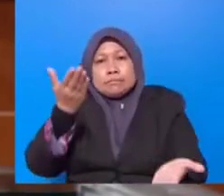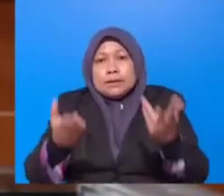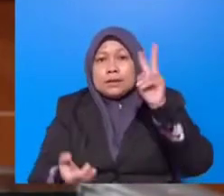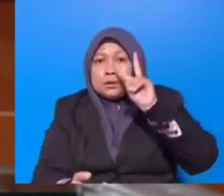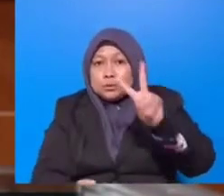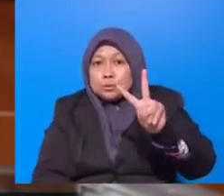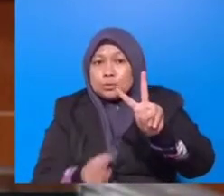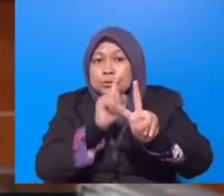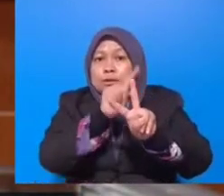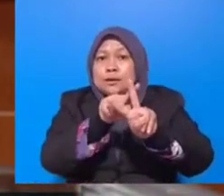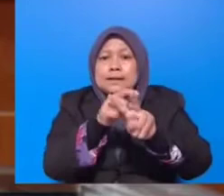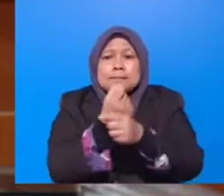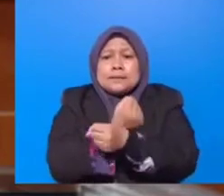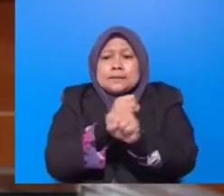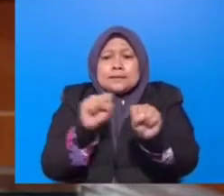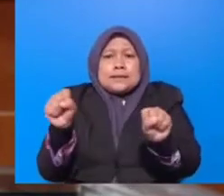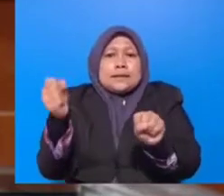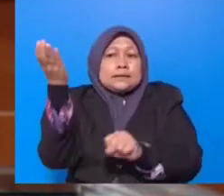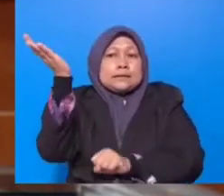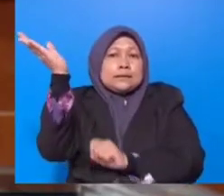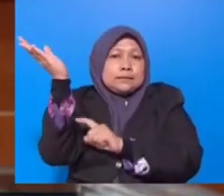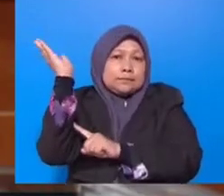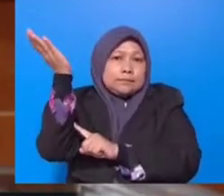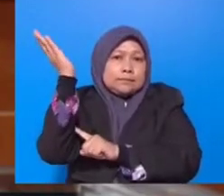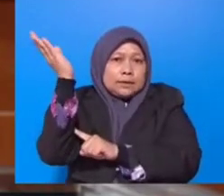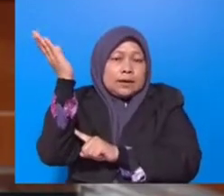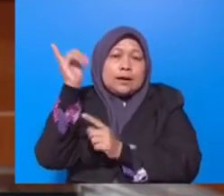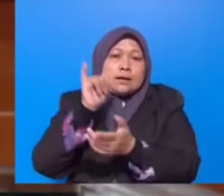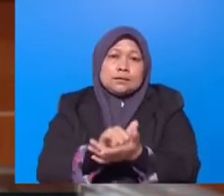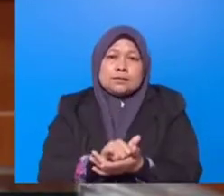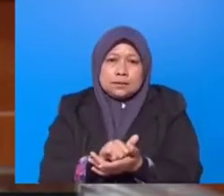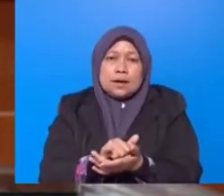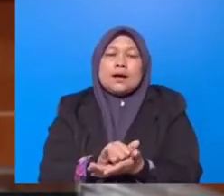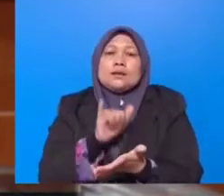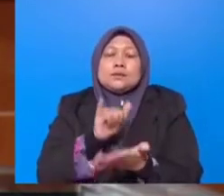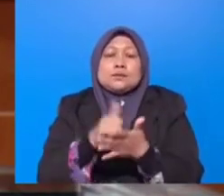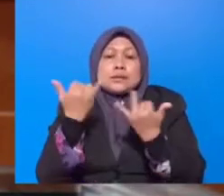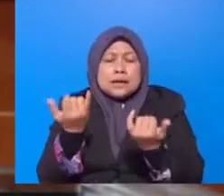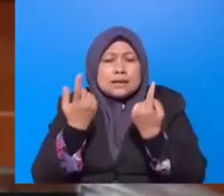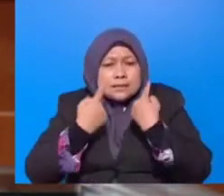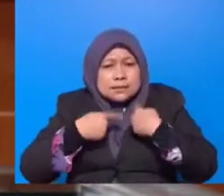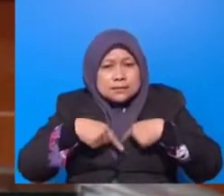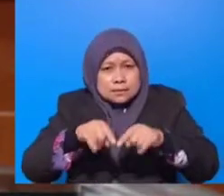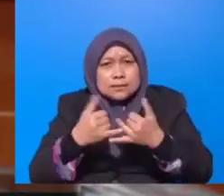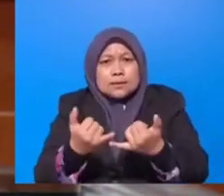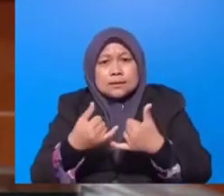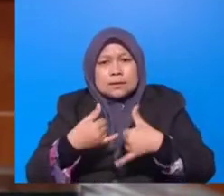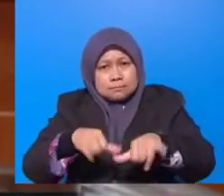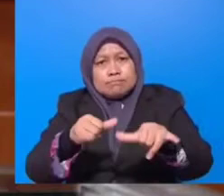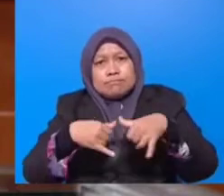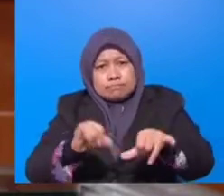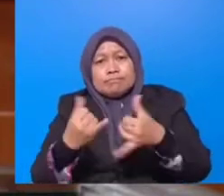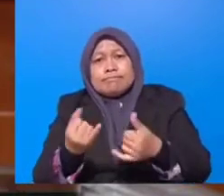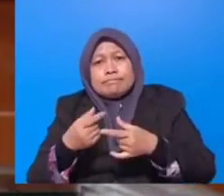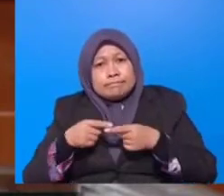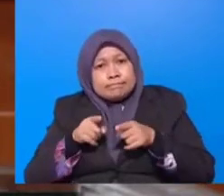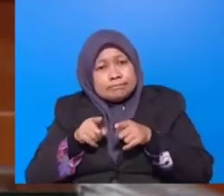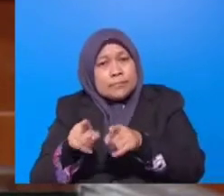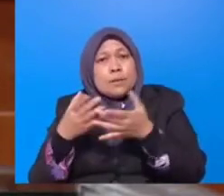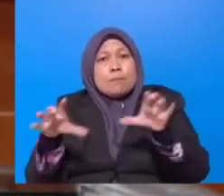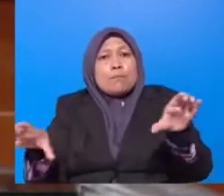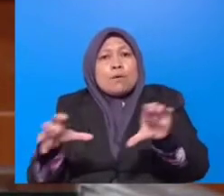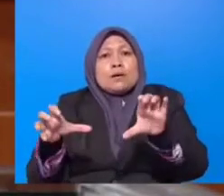manganda yang keduanya ialah kesediaan tenaga-tenaga pengajar itu sendiri Hai itu yang sedang di yang sedang